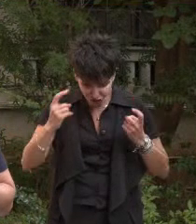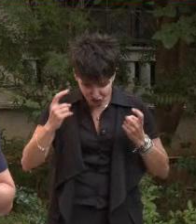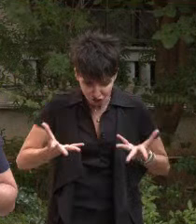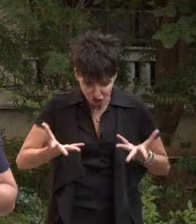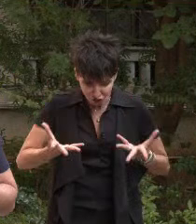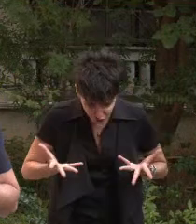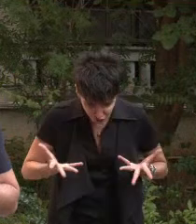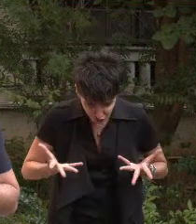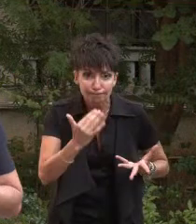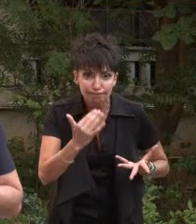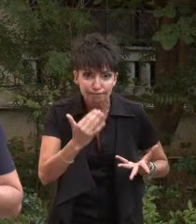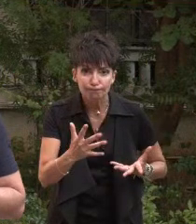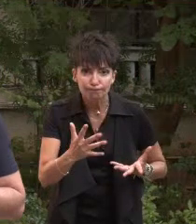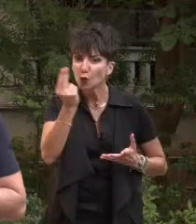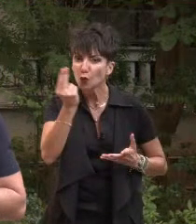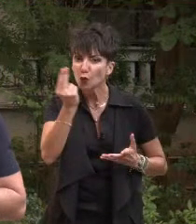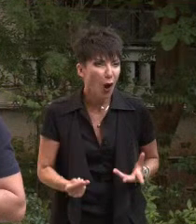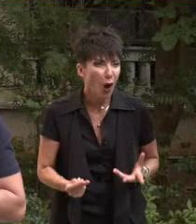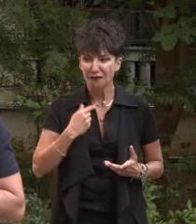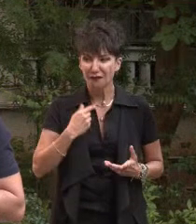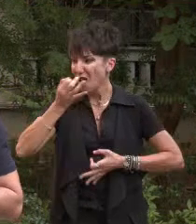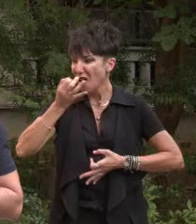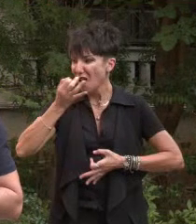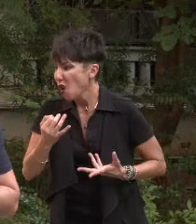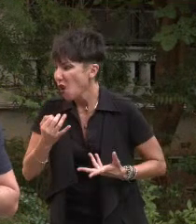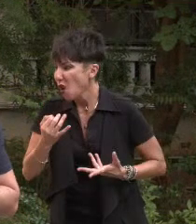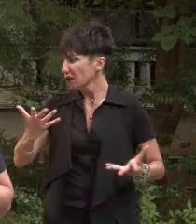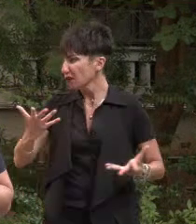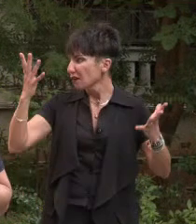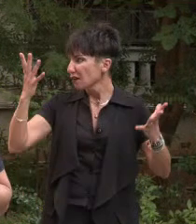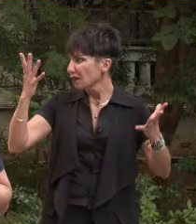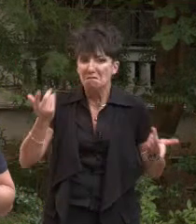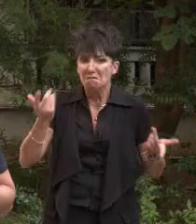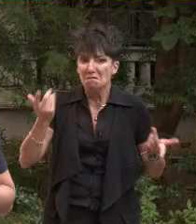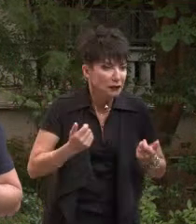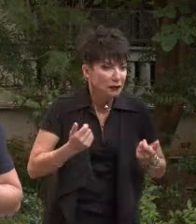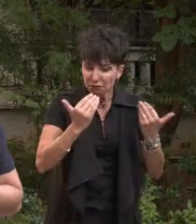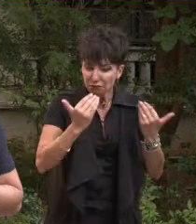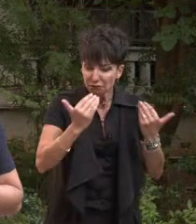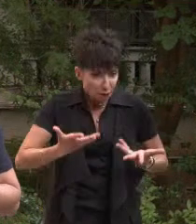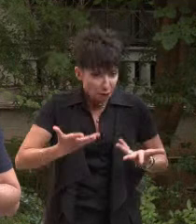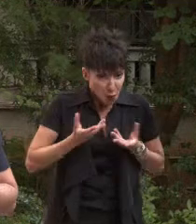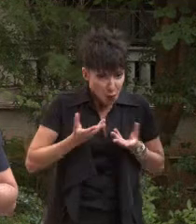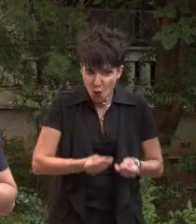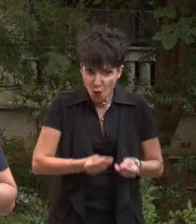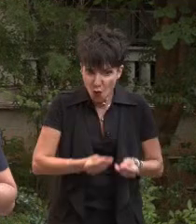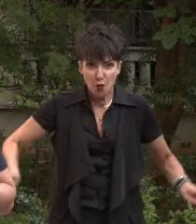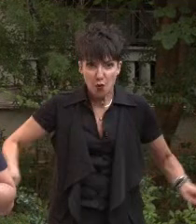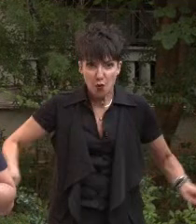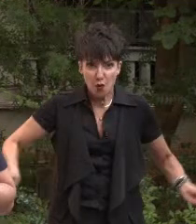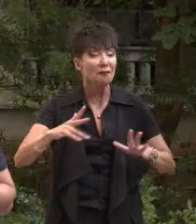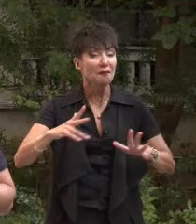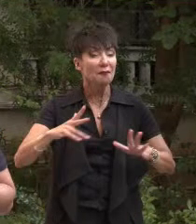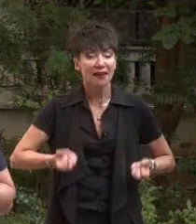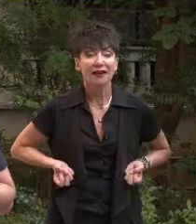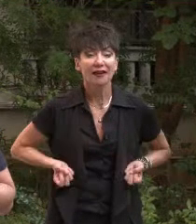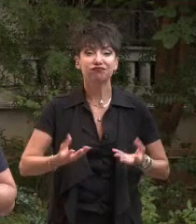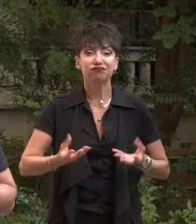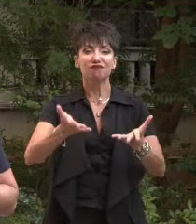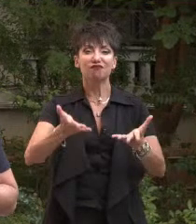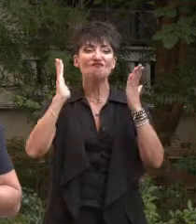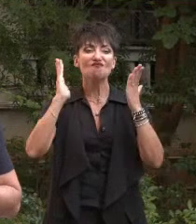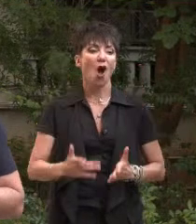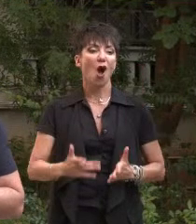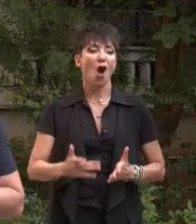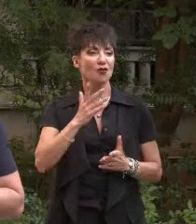αποτυπώσουν. Ούτε με ζωγραφιά, ούτε με λόγια, πολλές φορές ούτε με πράξεις. Και χαίρομαι που τα παιδιά μπορούν να το αποτυπώσουν,